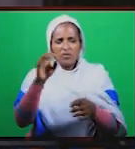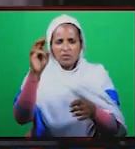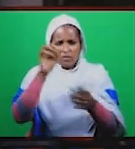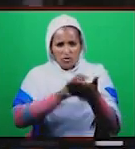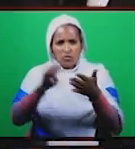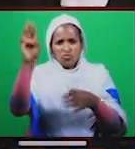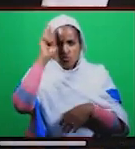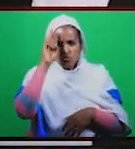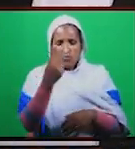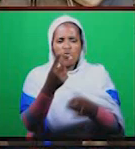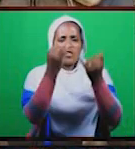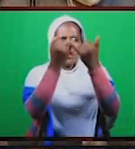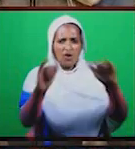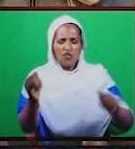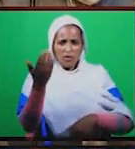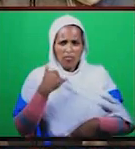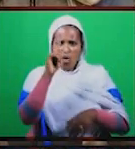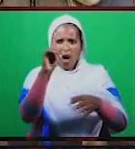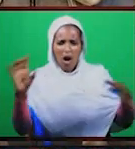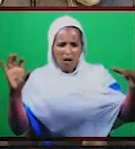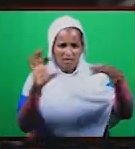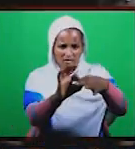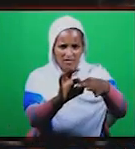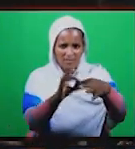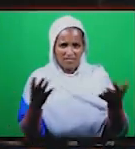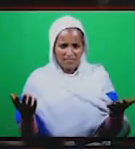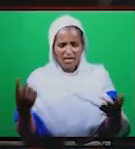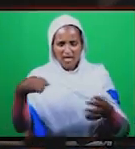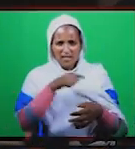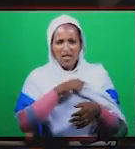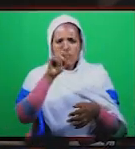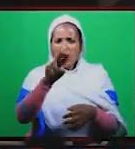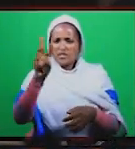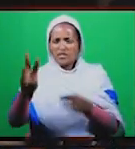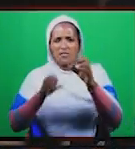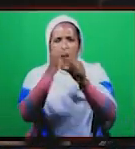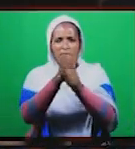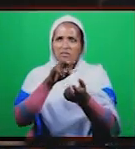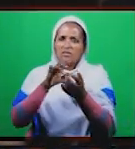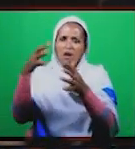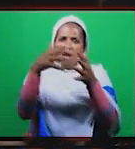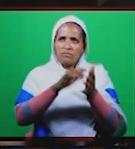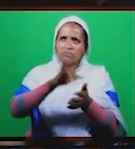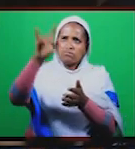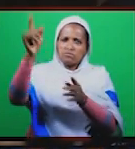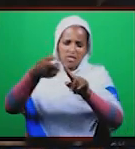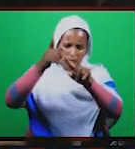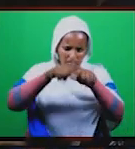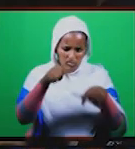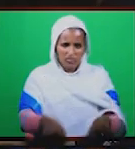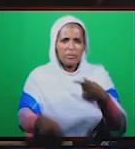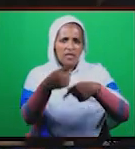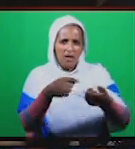አይሆን። እግዚአብሔር ባርካችሁ፣ ጠብቃችሁ። ቅዱስ ሲኖዶስ በሁለት ተከፍሎ የነበረው አንድ